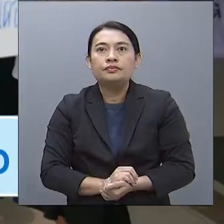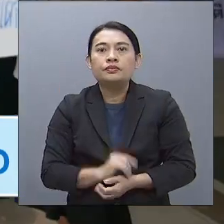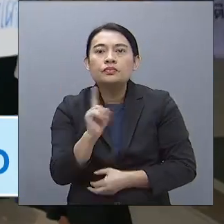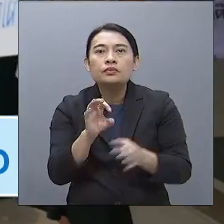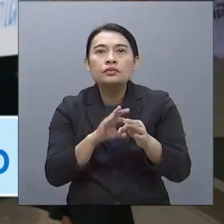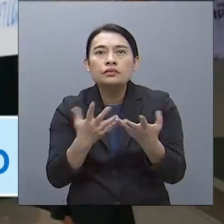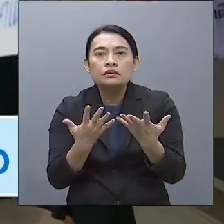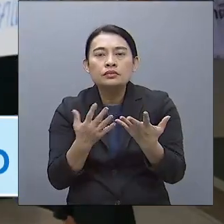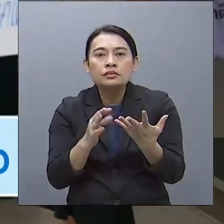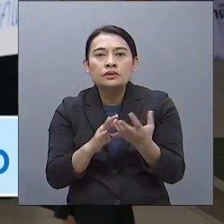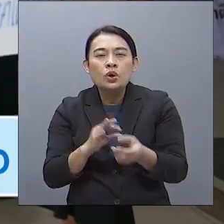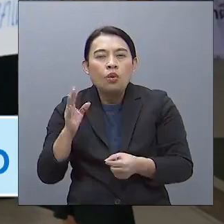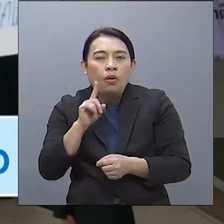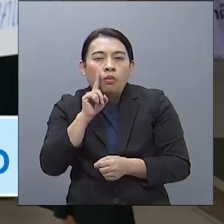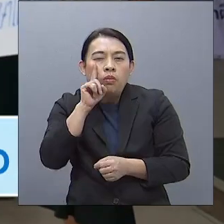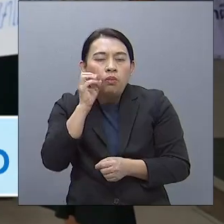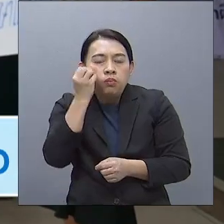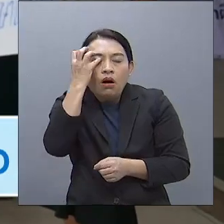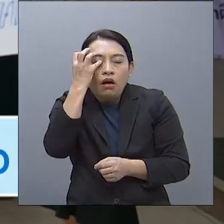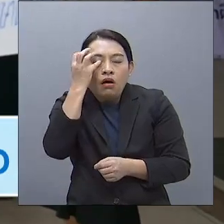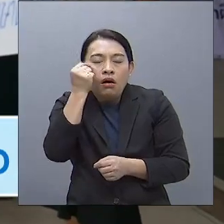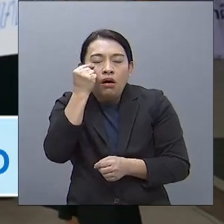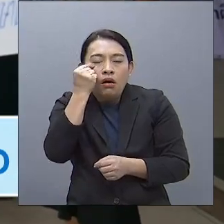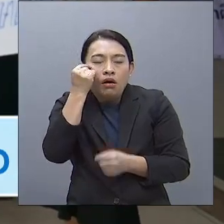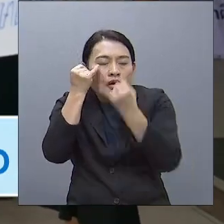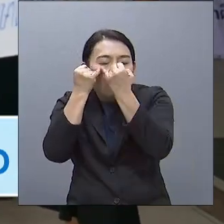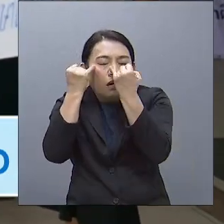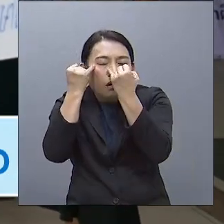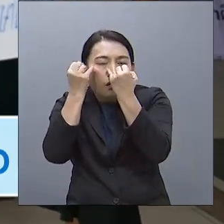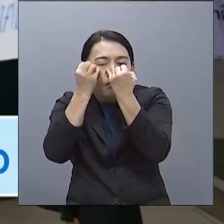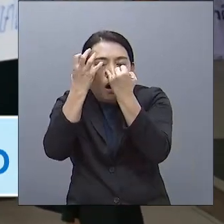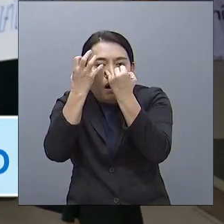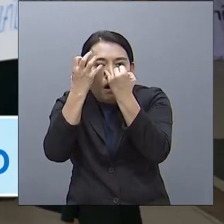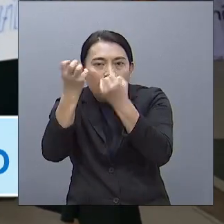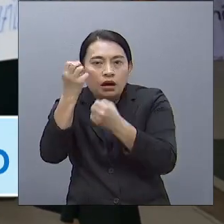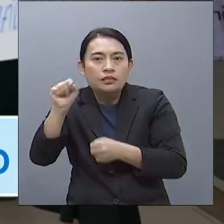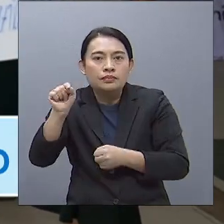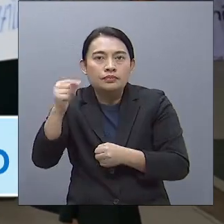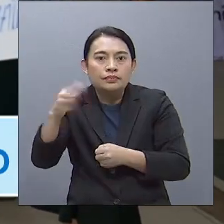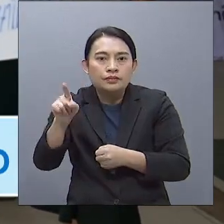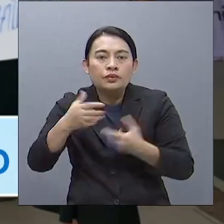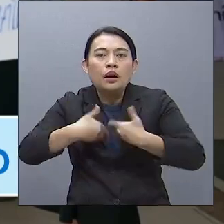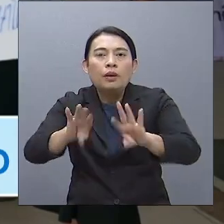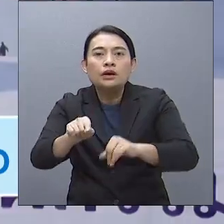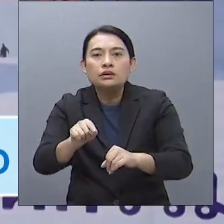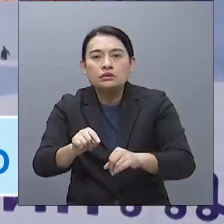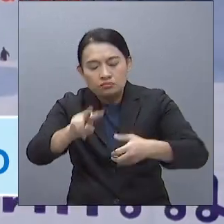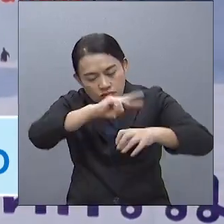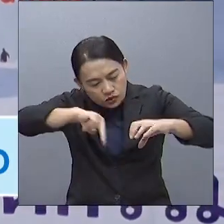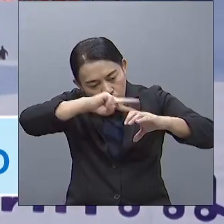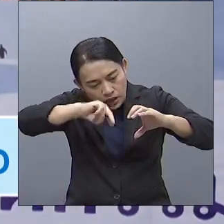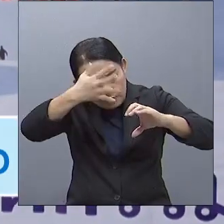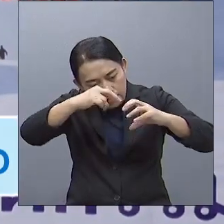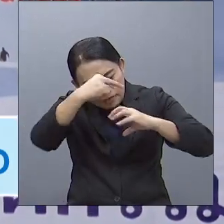ที่ความดันลูกตาสูงเกิดการกดทับขั้วประสาทตาจนทำลายประสาทตาถ้าปล่อยทิ้งไว้ไม่รักษาอาจทำให้สู